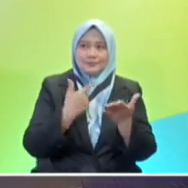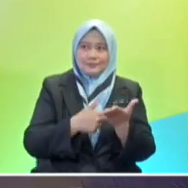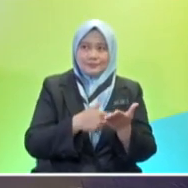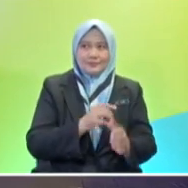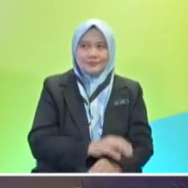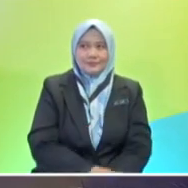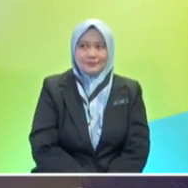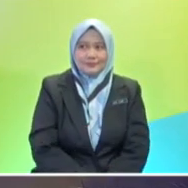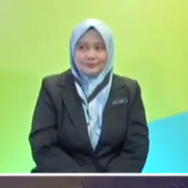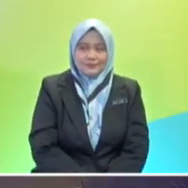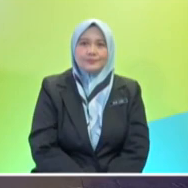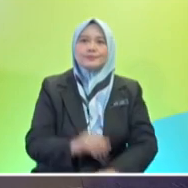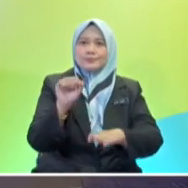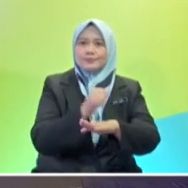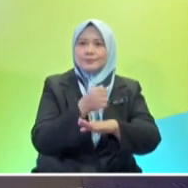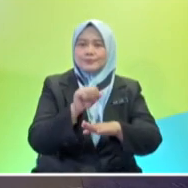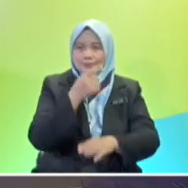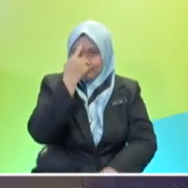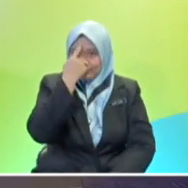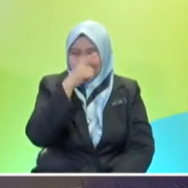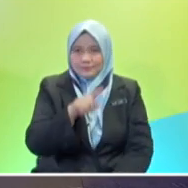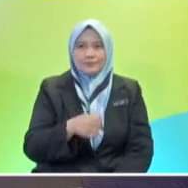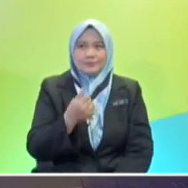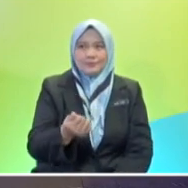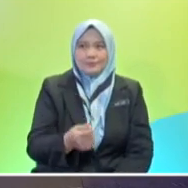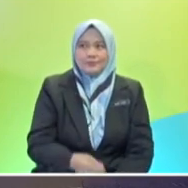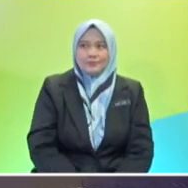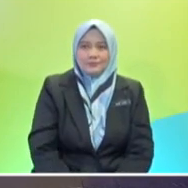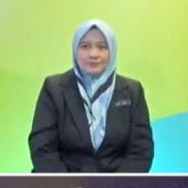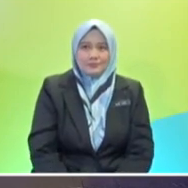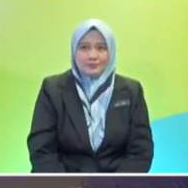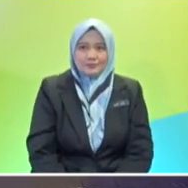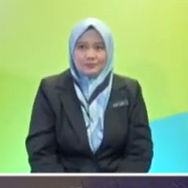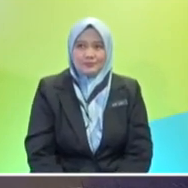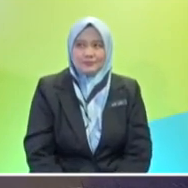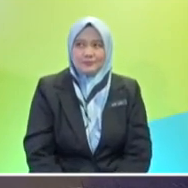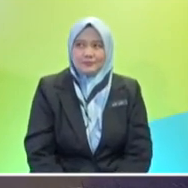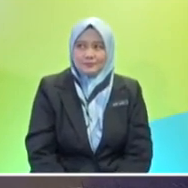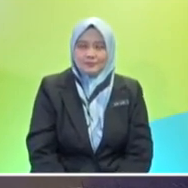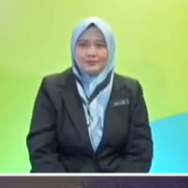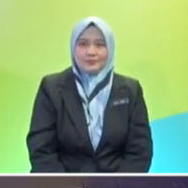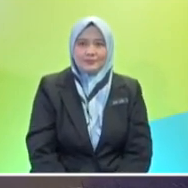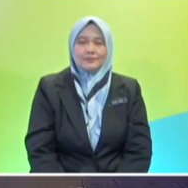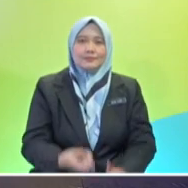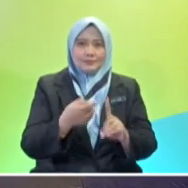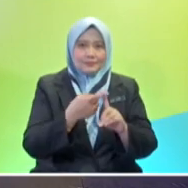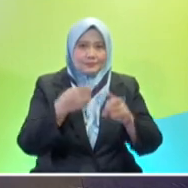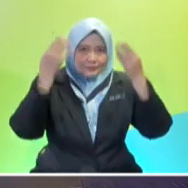ini untuk anda. Nukilan. Nukilan dari Cikgu Nur Hayati Mak Zain sendiri. Jumpa lagi